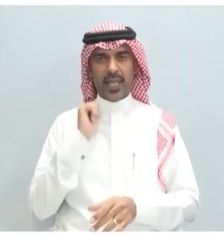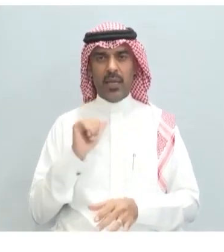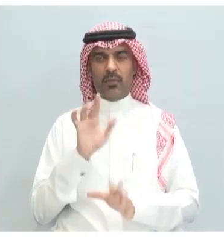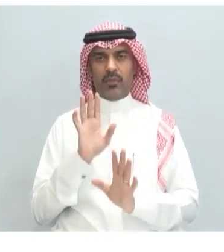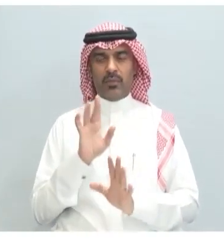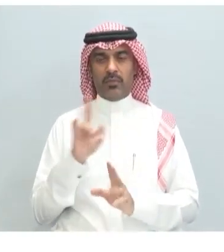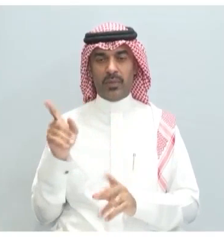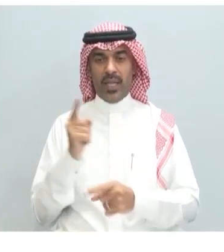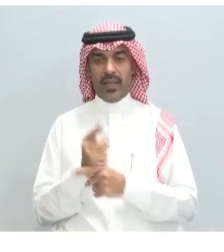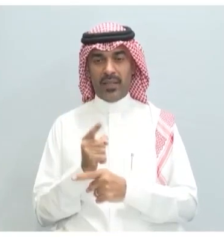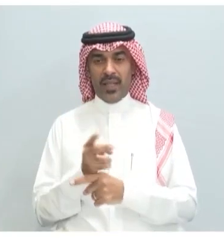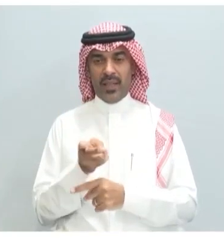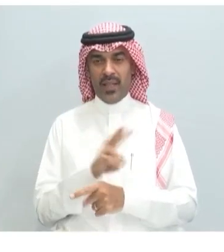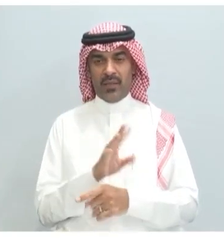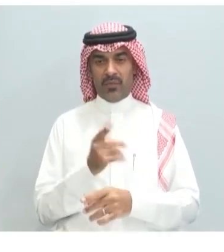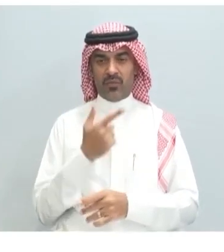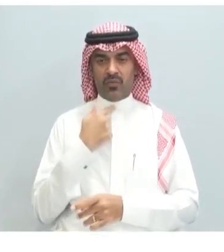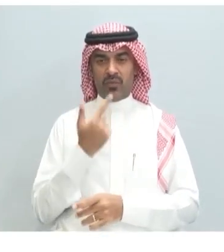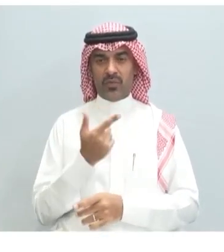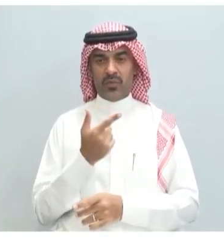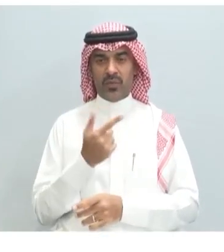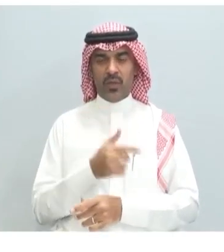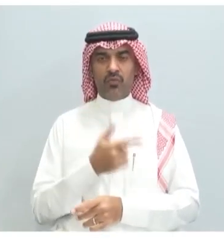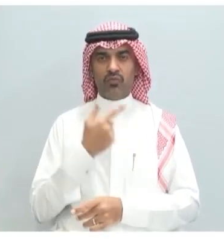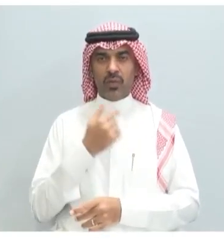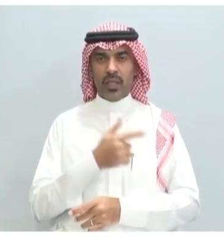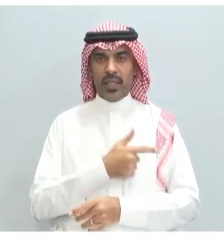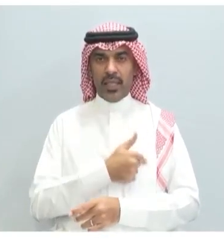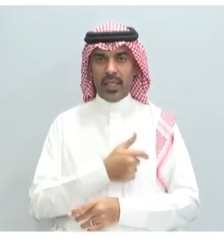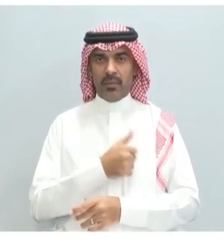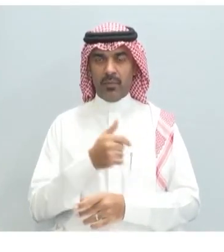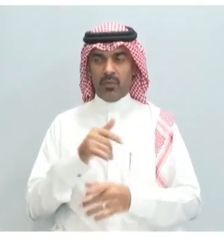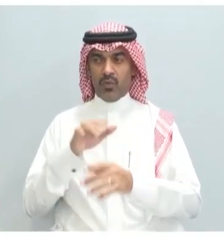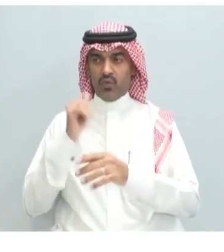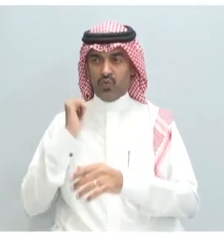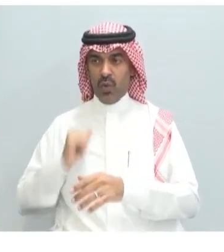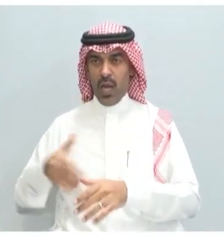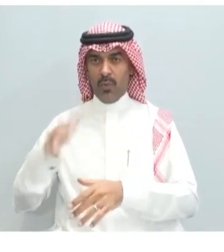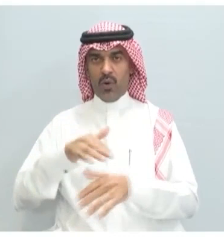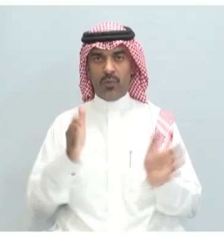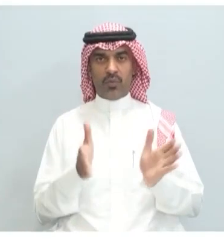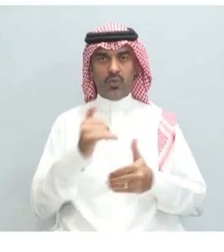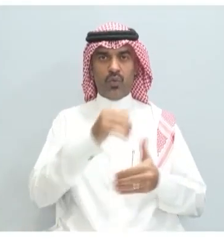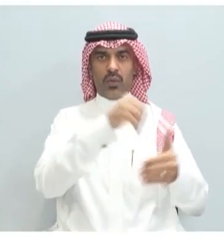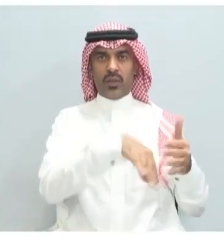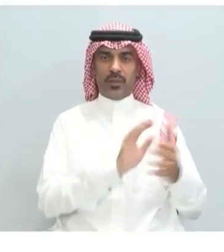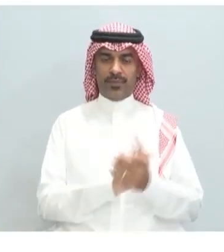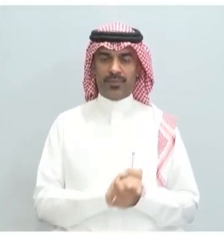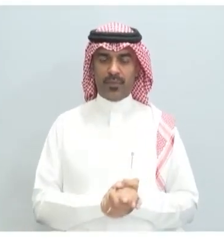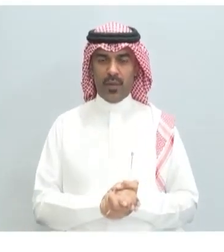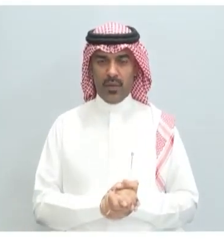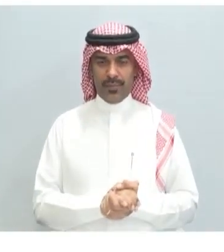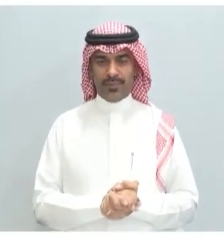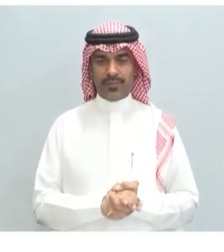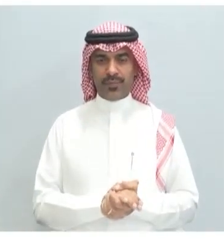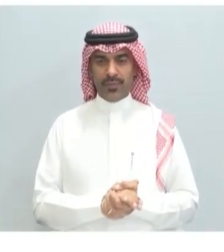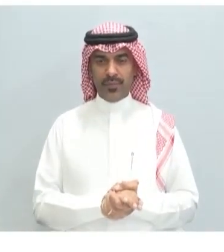يمكن استاذ مختلف هذا يريد ايضا وضع اسماء الطلاب في صندوق ووضع طبعا اسماء الطلاب في